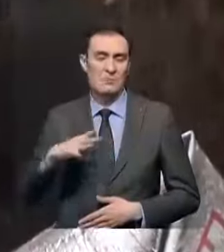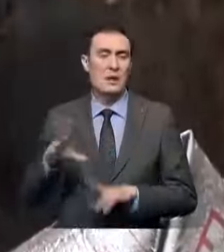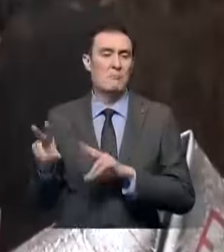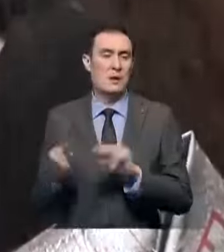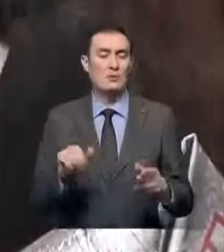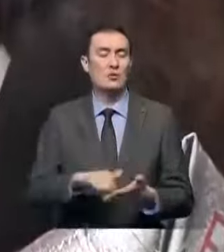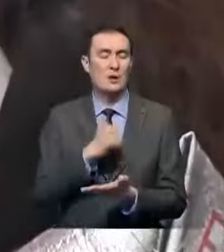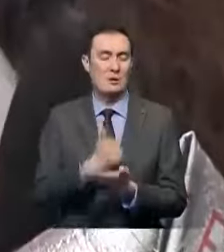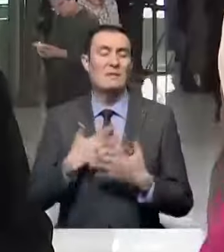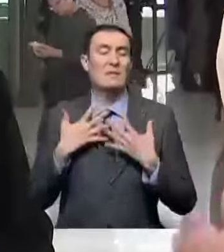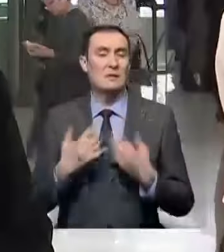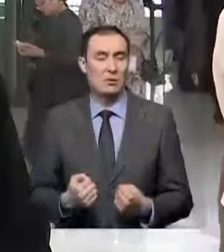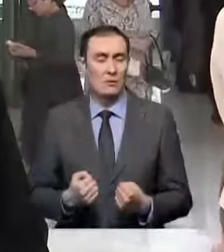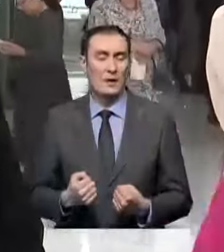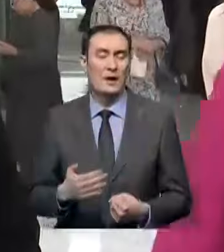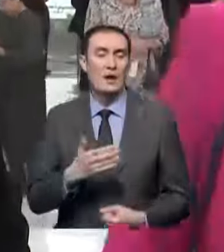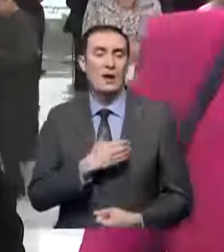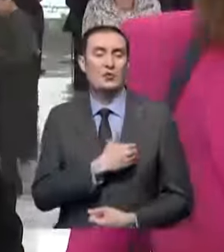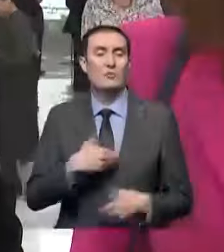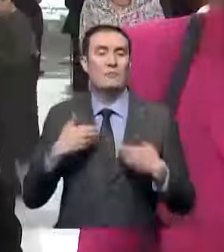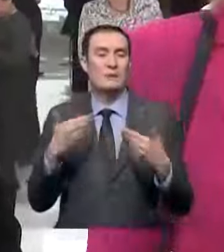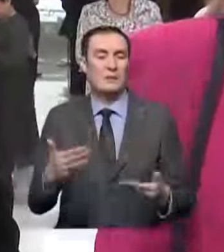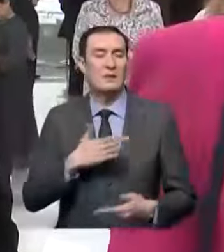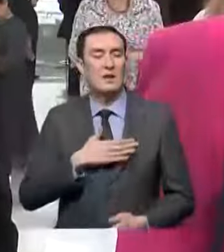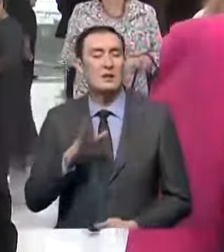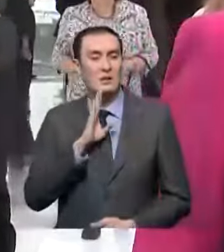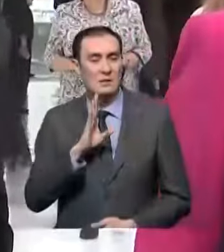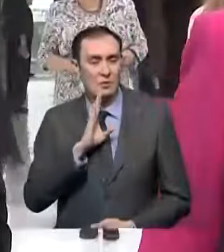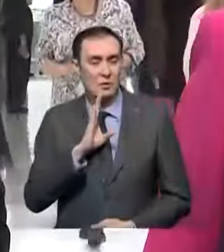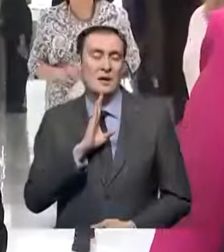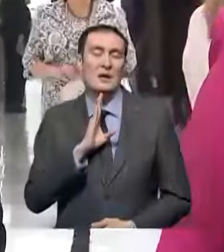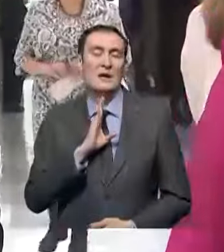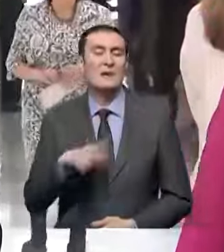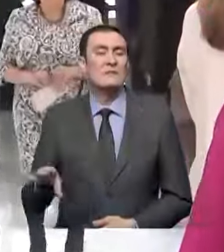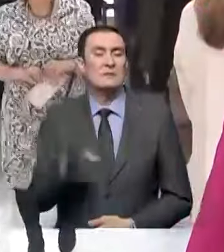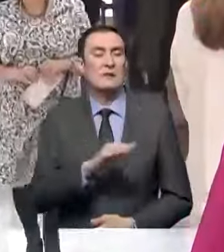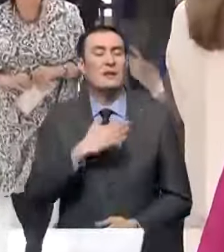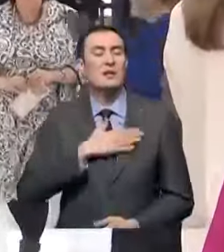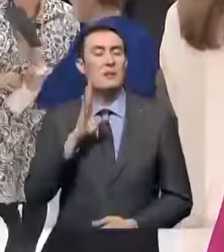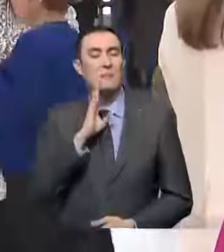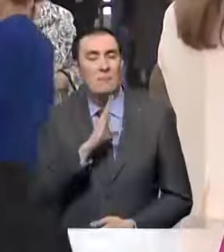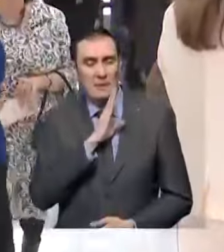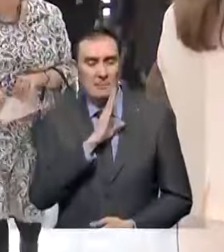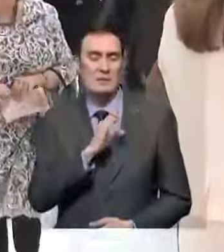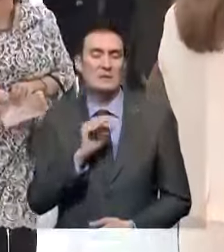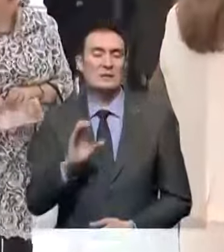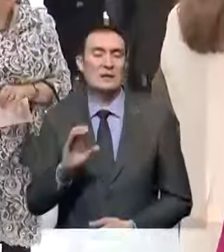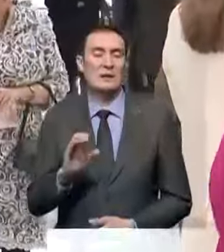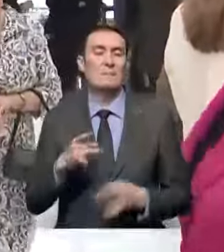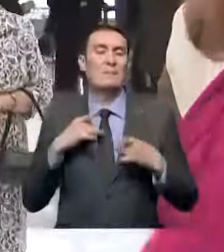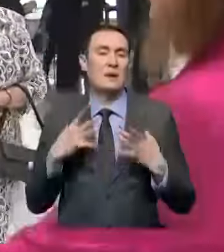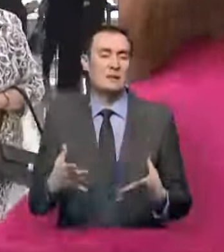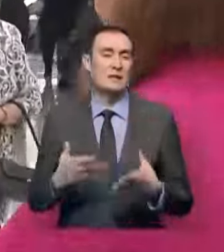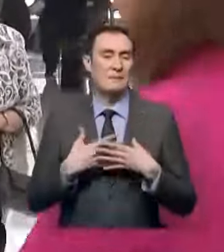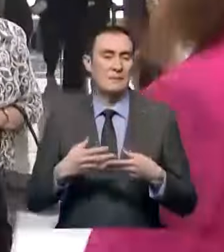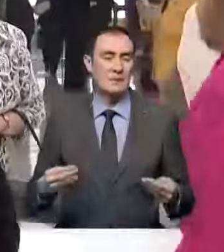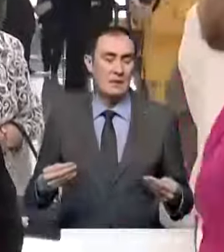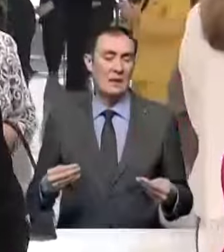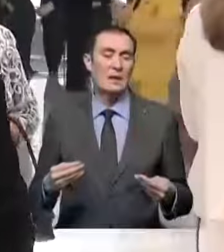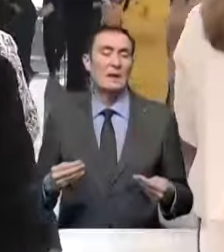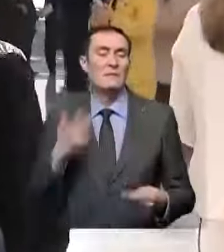Самое главное – здоровье. Я хочу поздравить всех наших девушек, всех наших мам. С праздником.